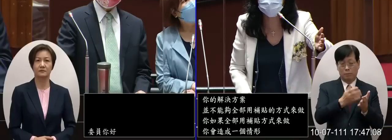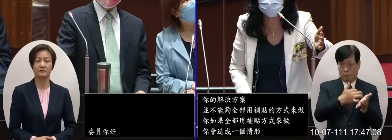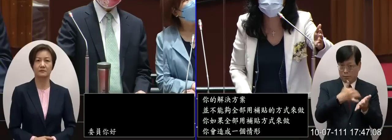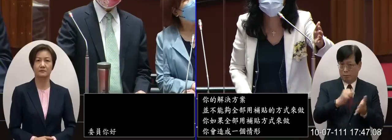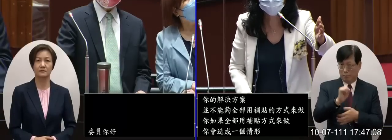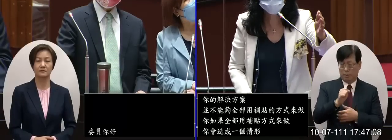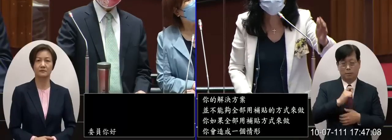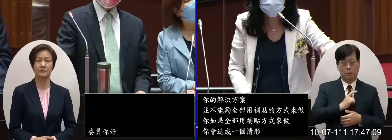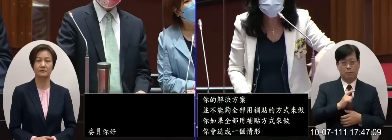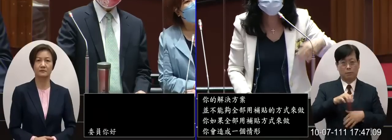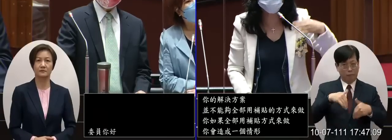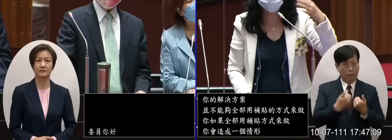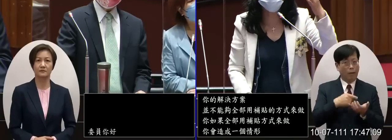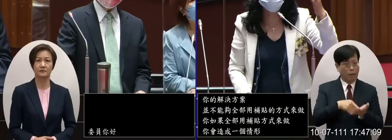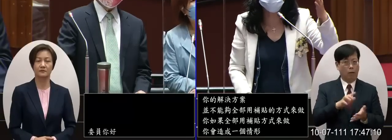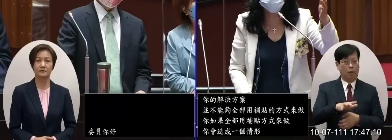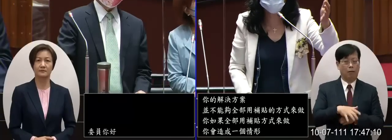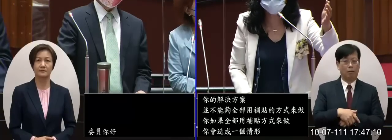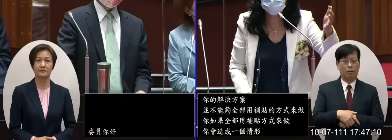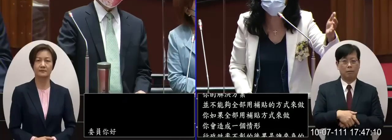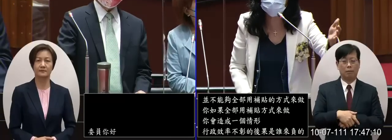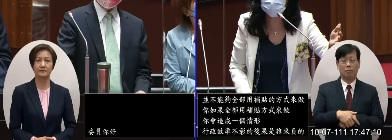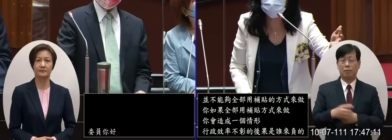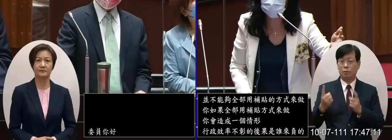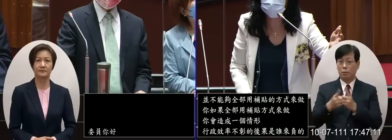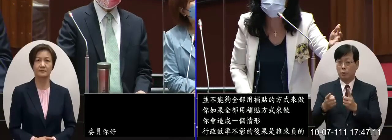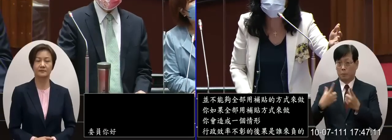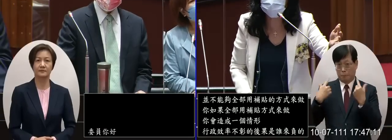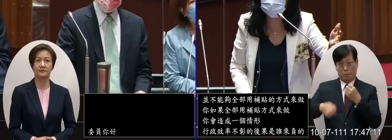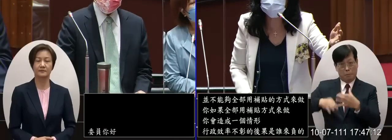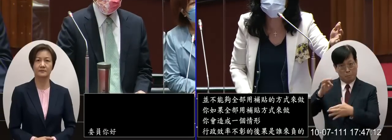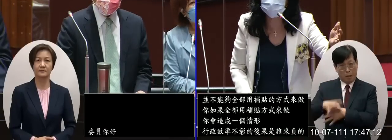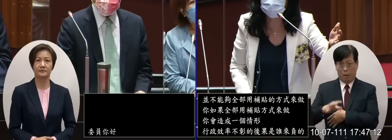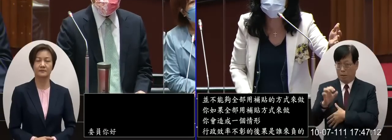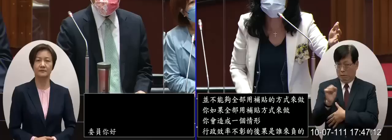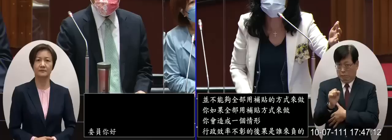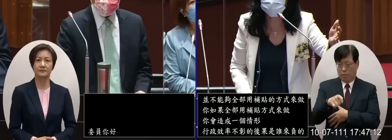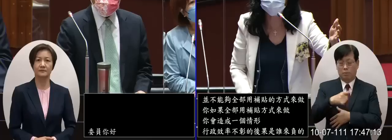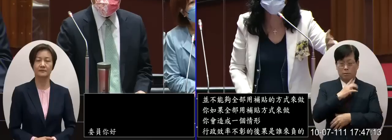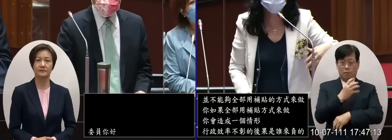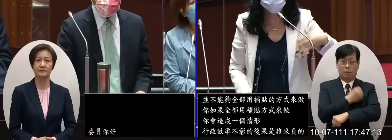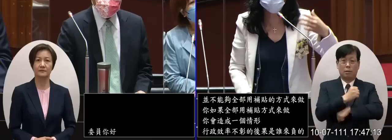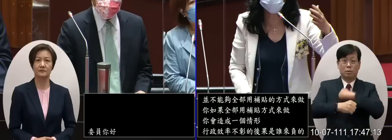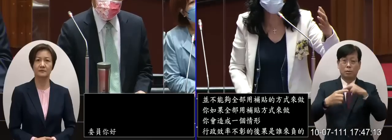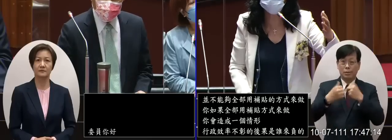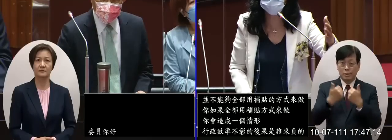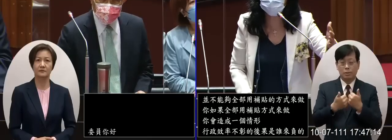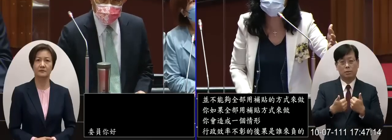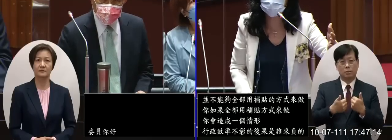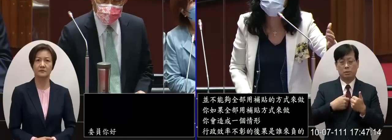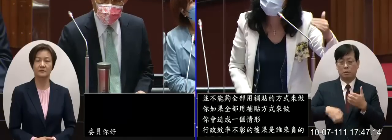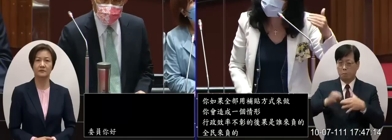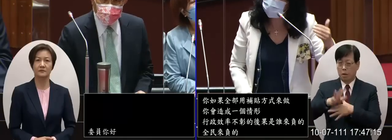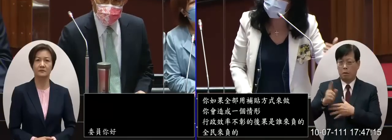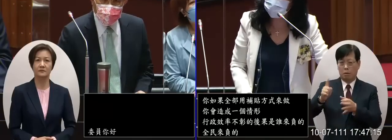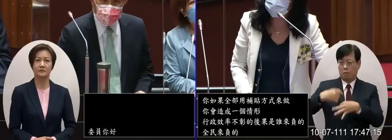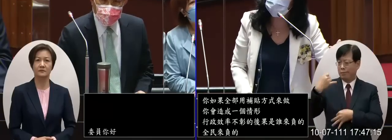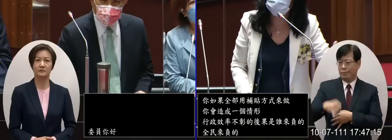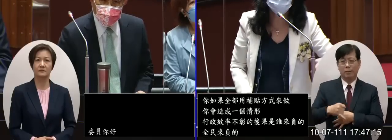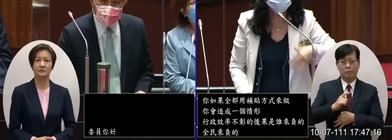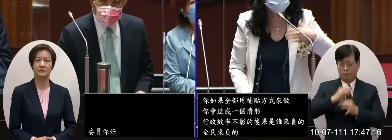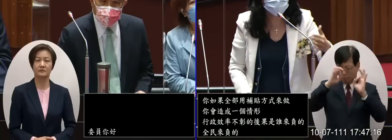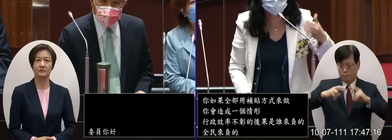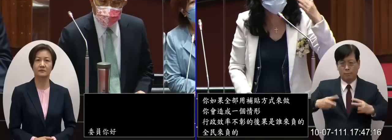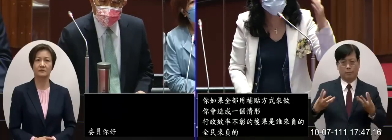编特别预算，然后你对于这个不该投入的劳动基金在股市上面你的投报率这么差，你不去